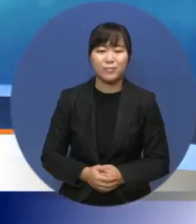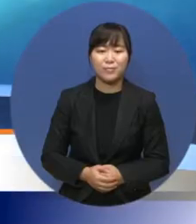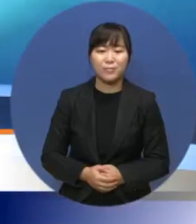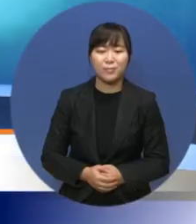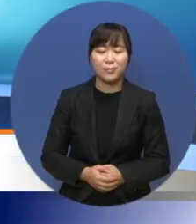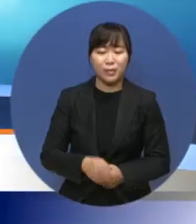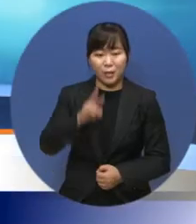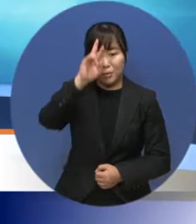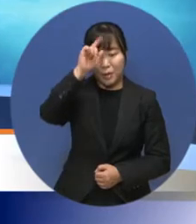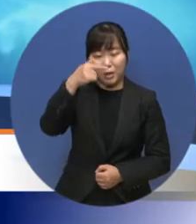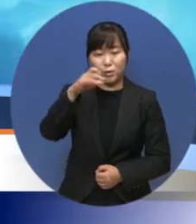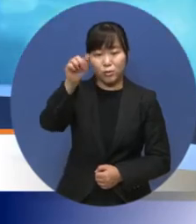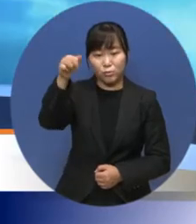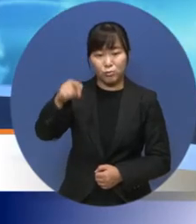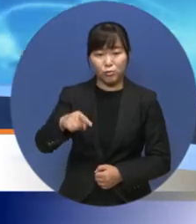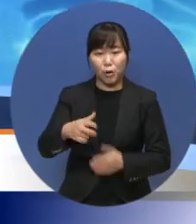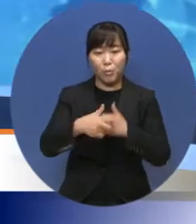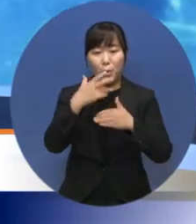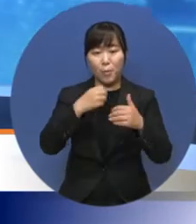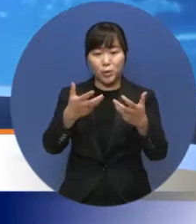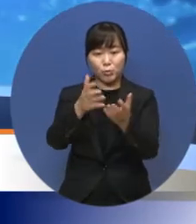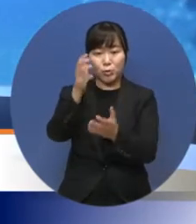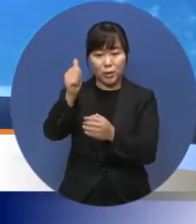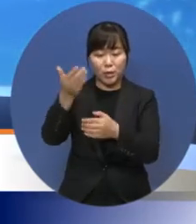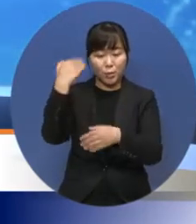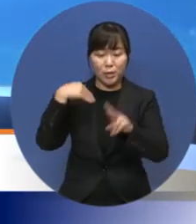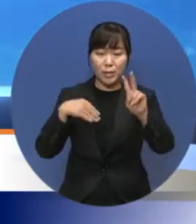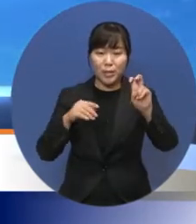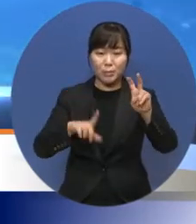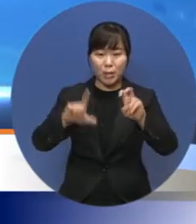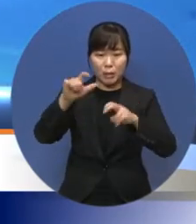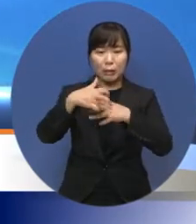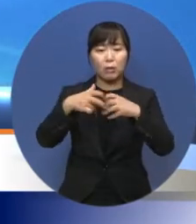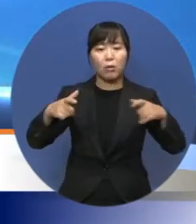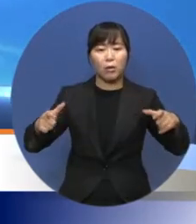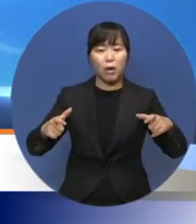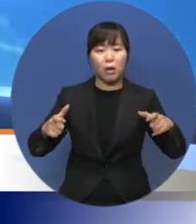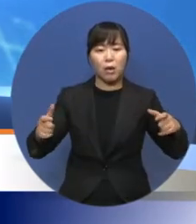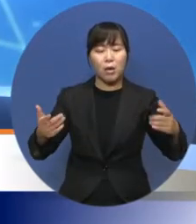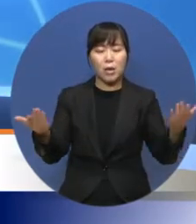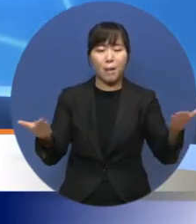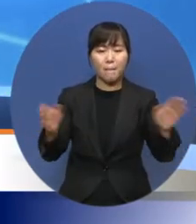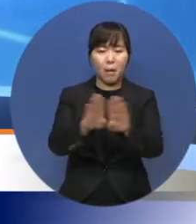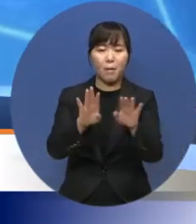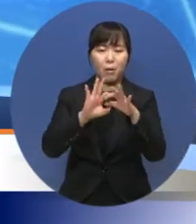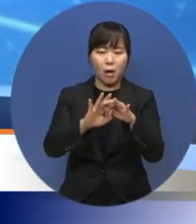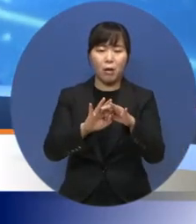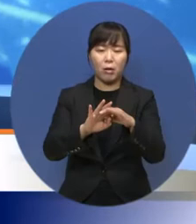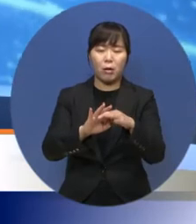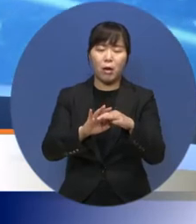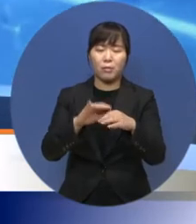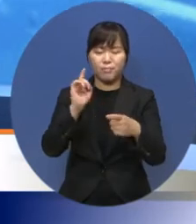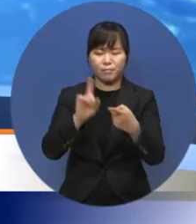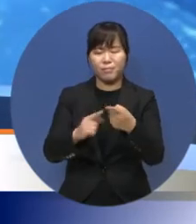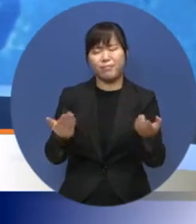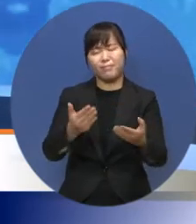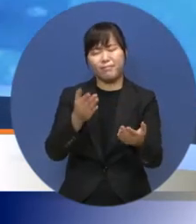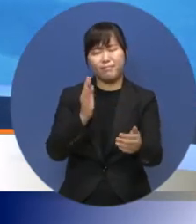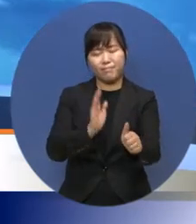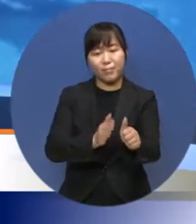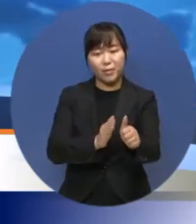박능후 보건복지부 장관이 지난 22일 의료계의 파업과 관련해 자리를 지켜달라며